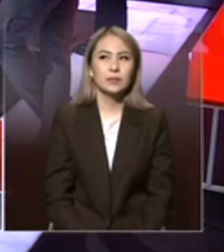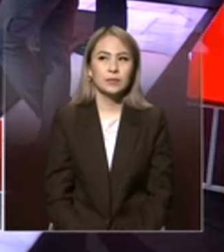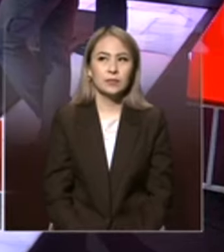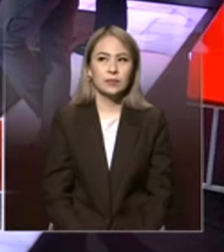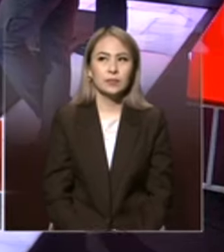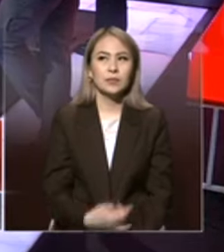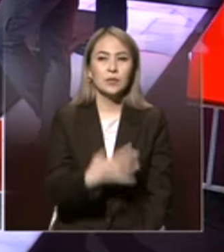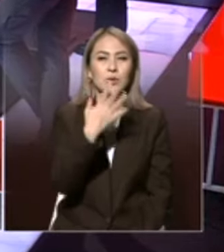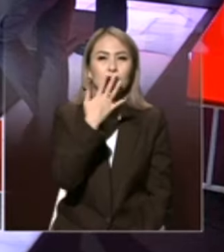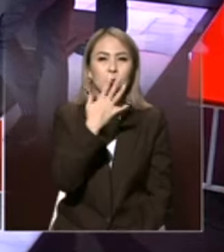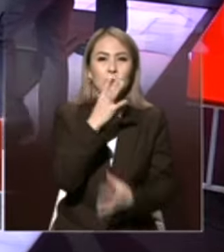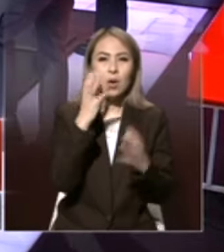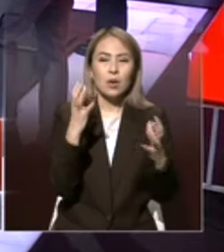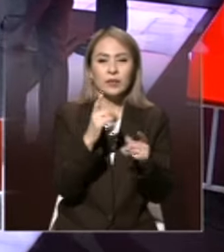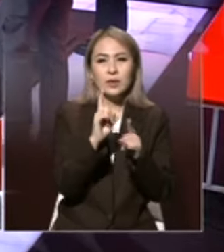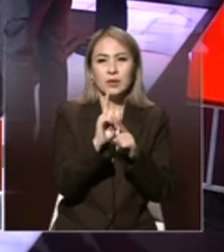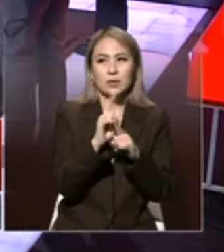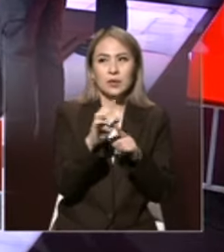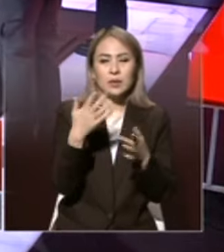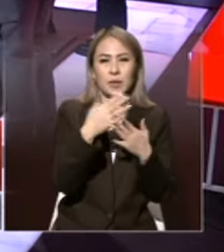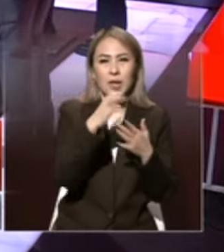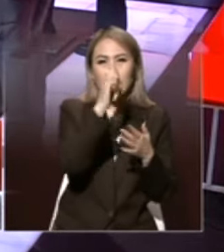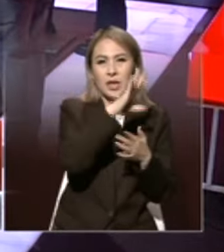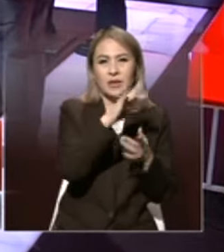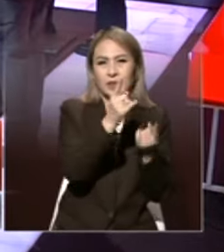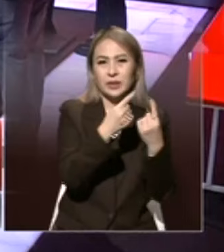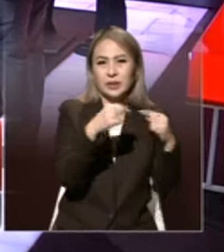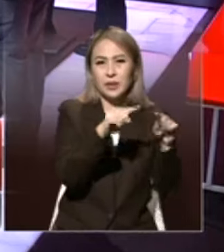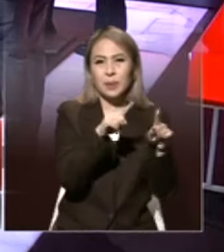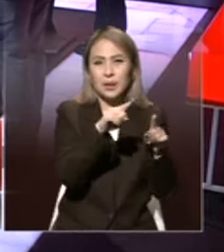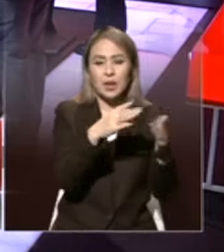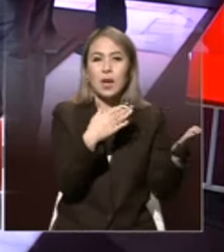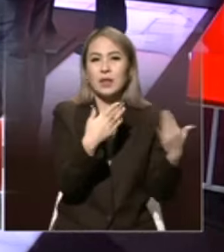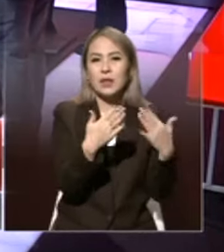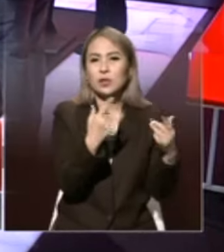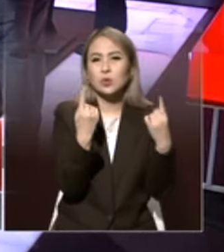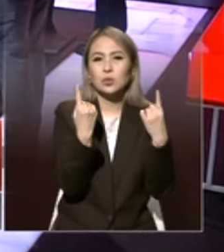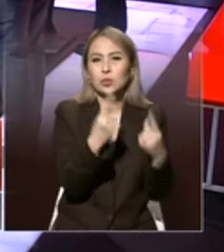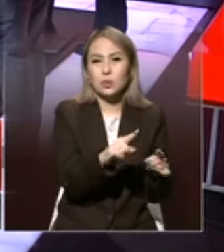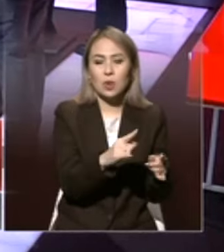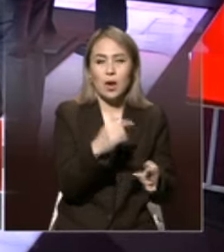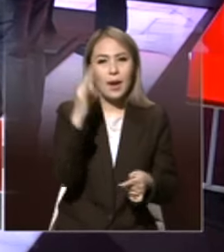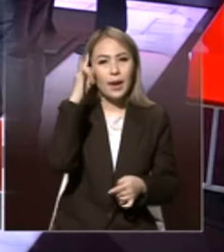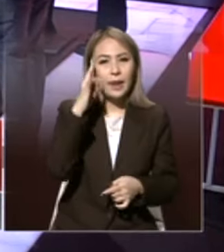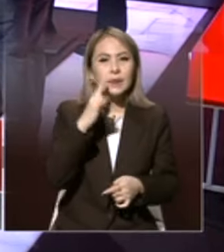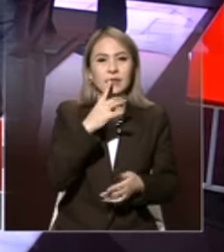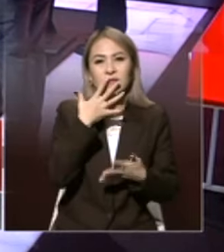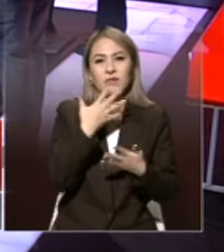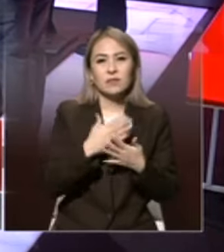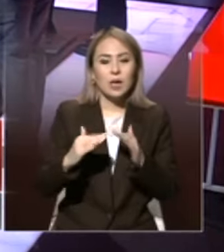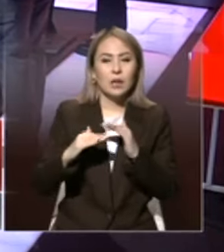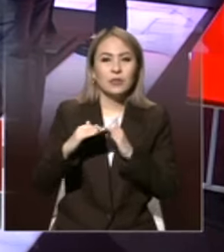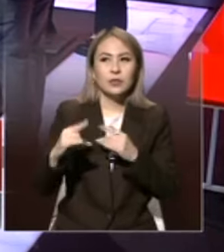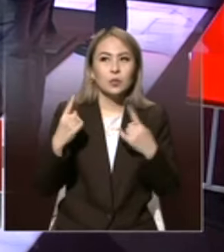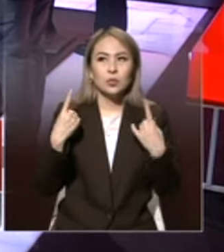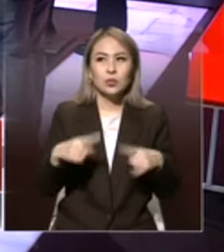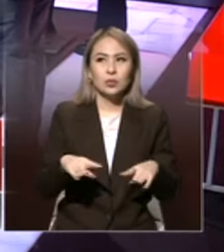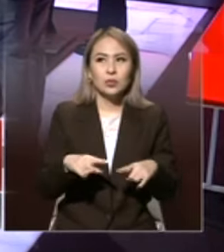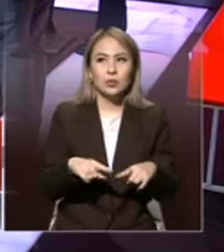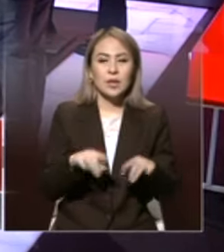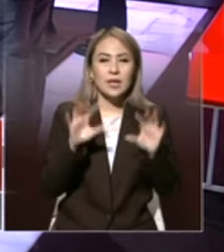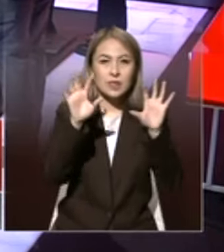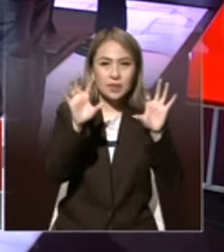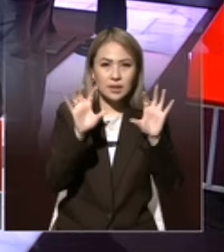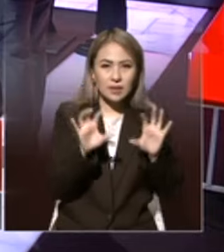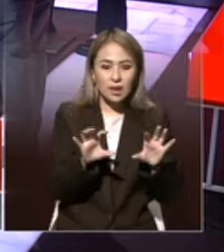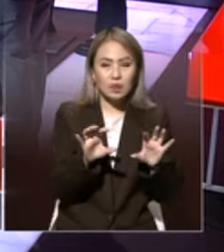деген түсініктер бар ма? Мысалы, әр өңірде, Еуропадағы мысалы, қарым-қатынастар ерлі зайыптылар арасында. Заң жүзінде әрбір адам... Заң ұлтқа бөлінбейді, ескерейік сұрақ.